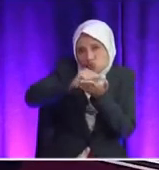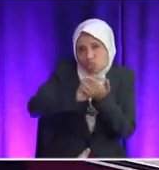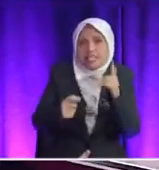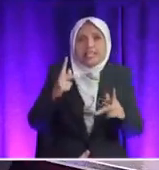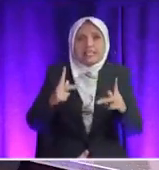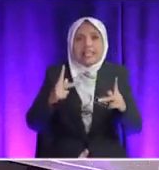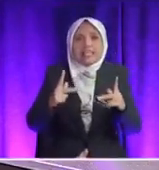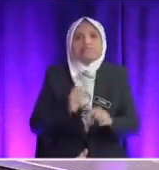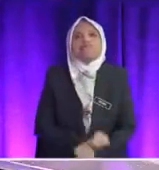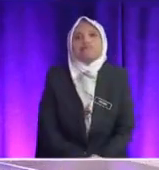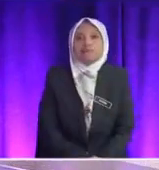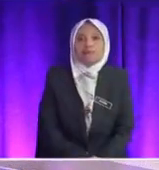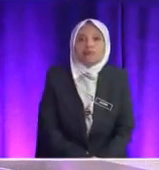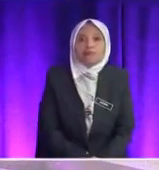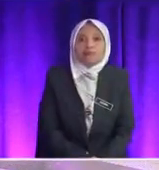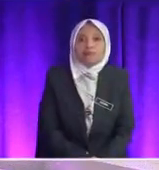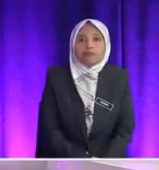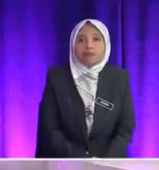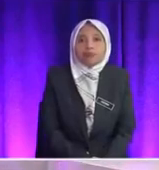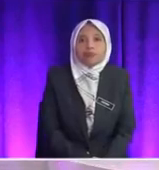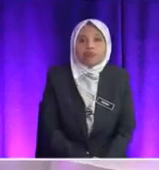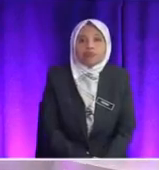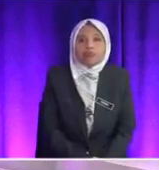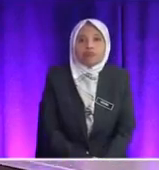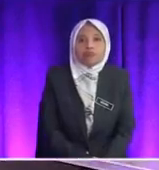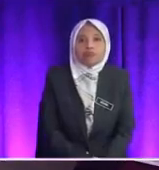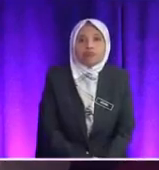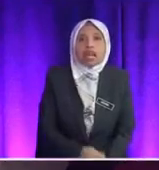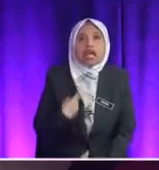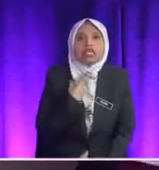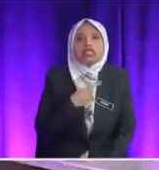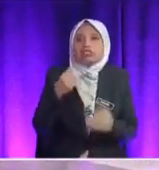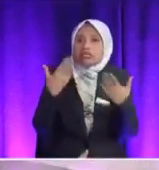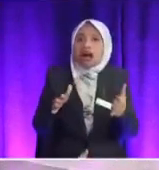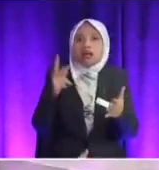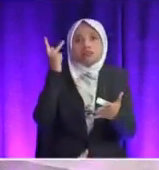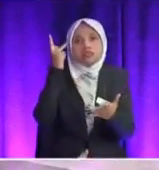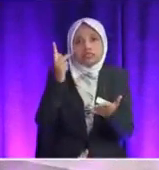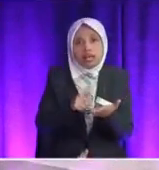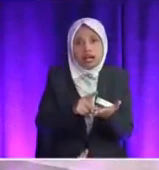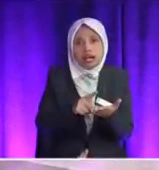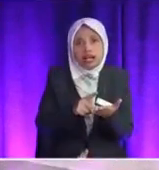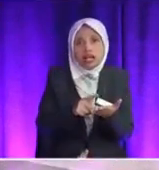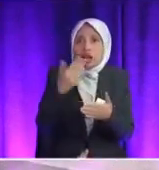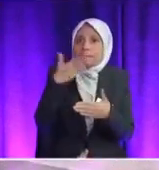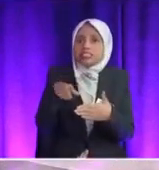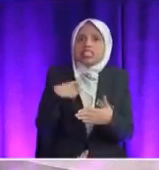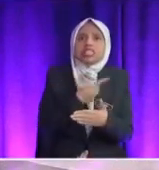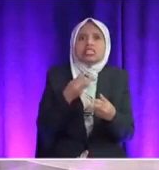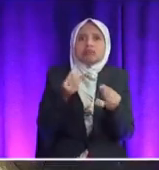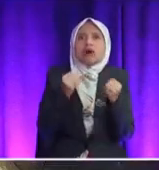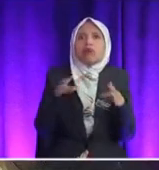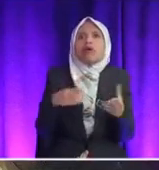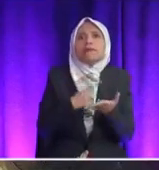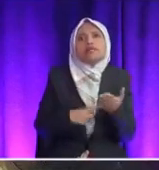nah lampu ada baik kita kenal semua Bakauheni kejar lagi jemput rapuh Hei